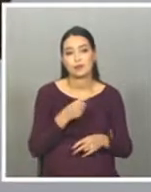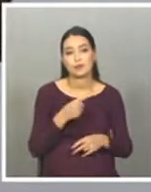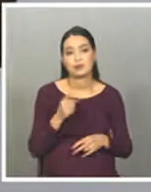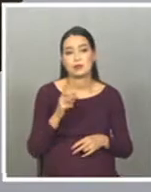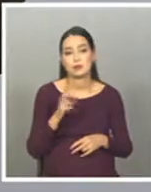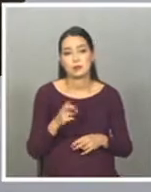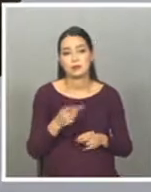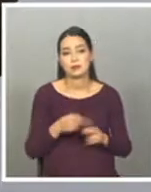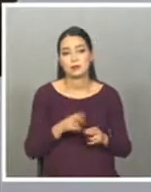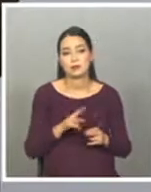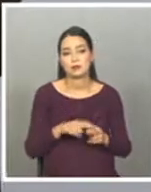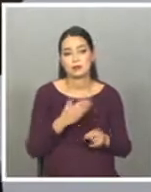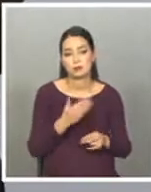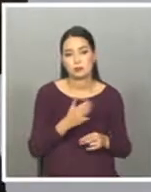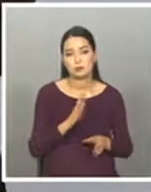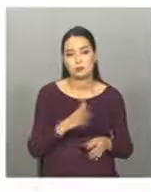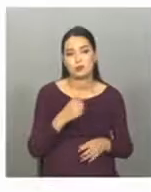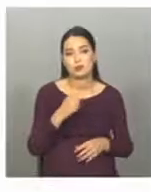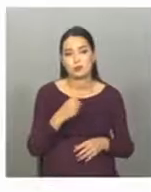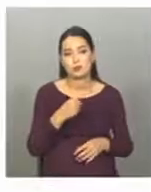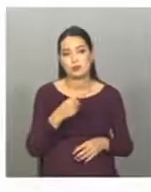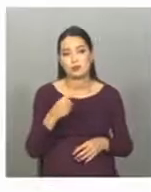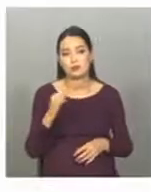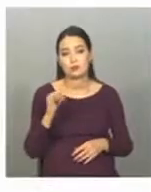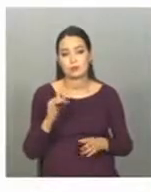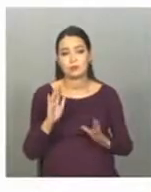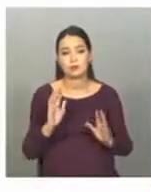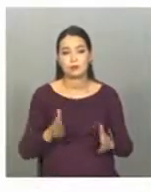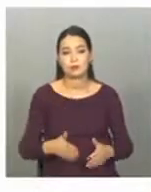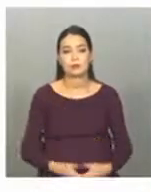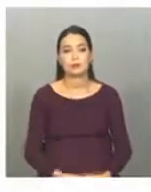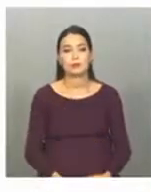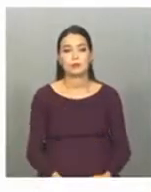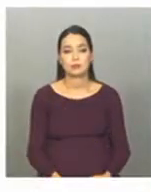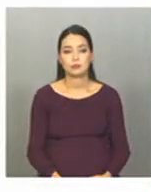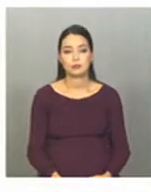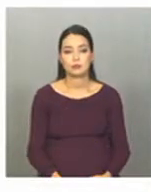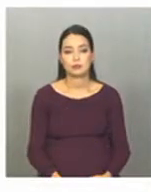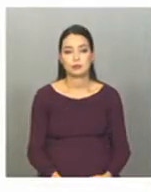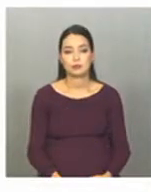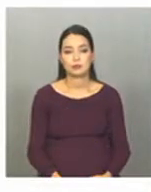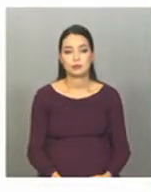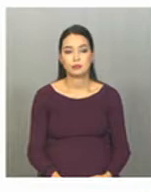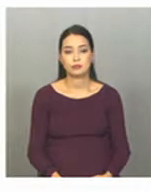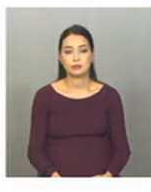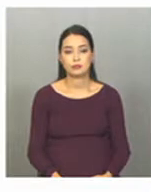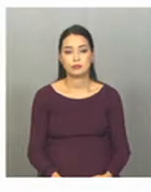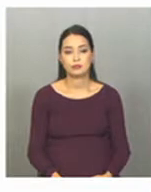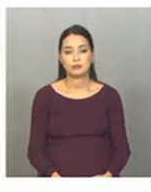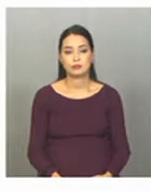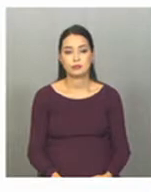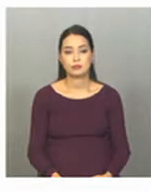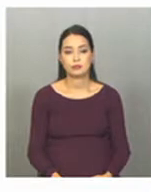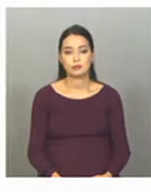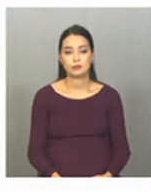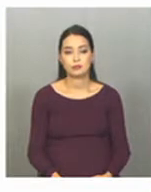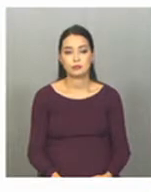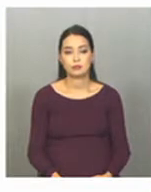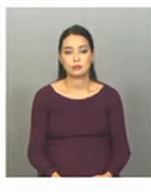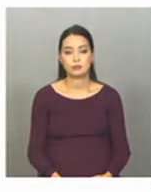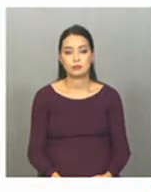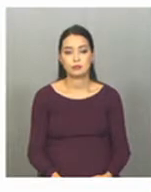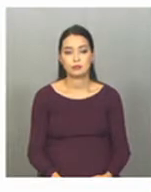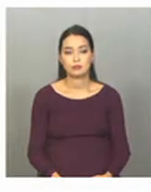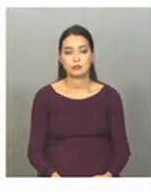1 дәрежесінің квадраты X-ке тең, Y-тің 2-ден 1 дәрежесінің квадраты Y-ке тең. Сонда жауабы X